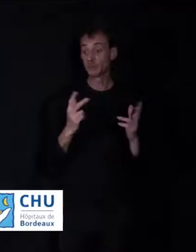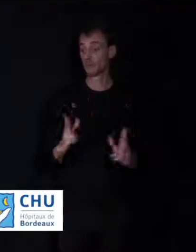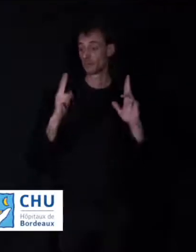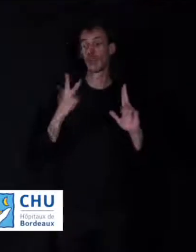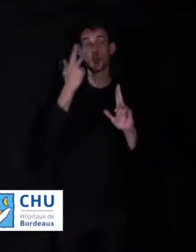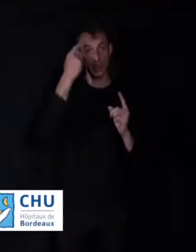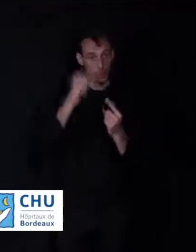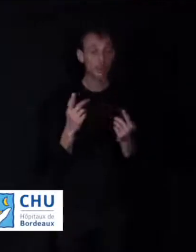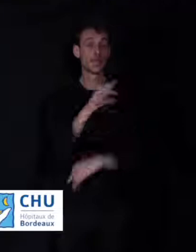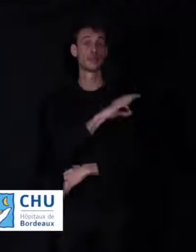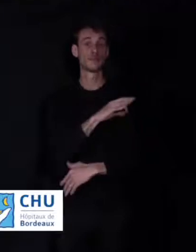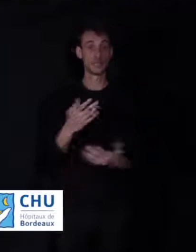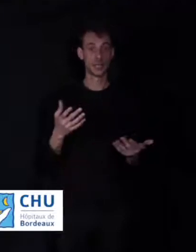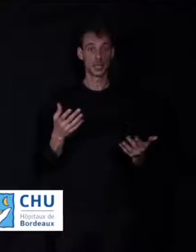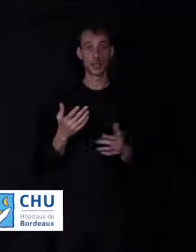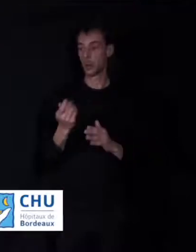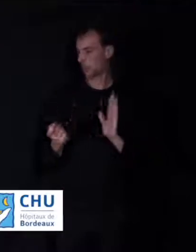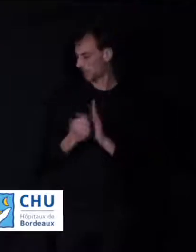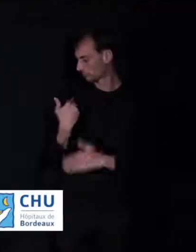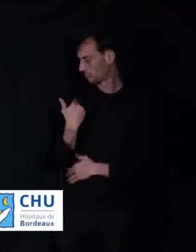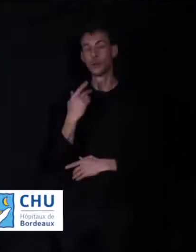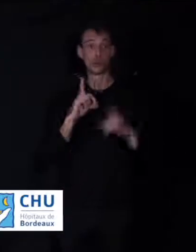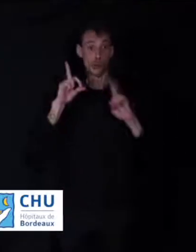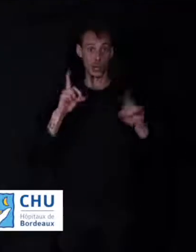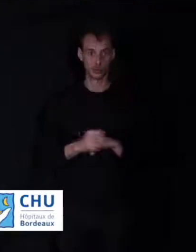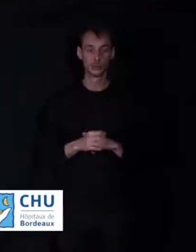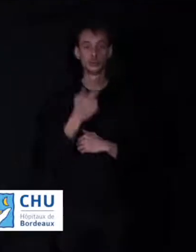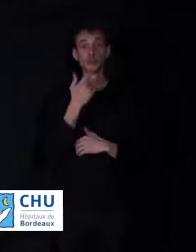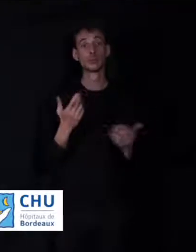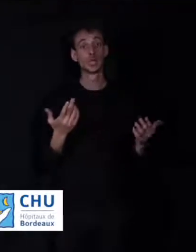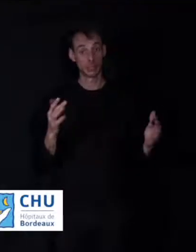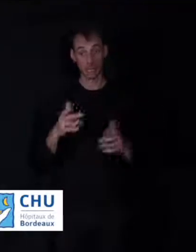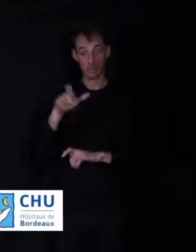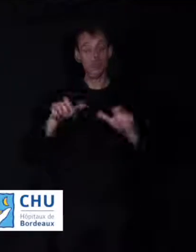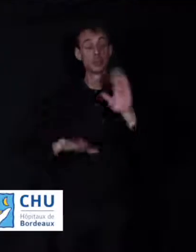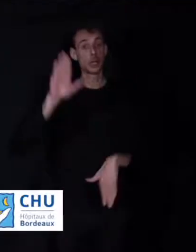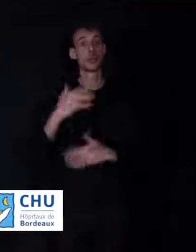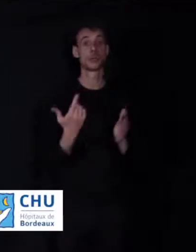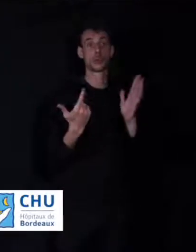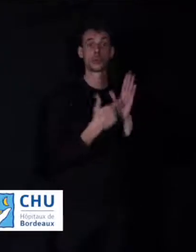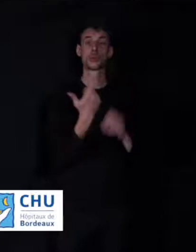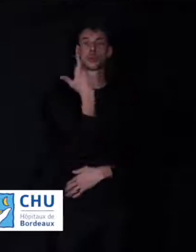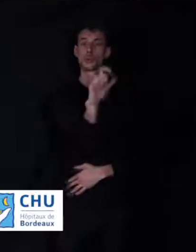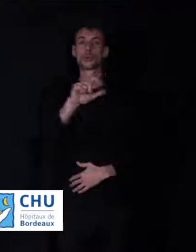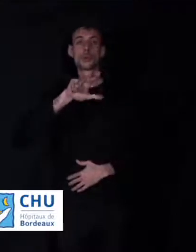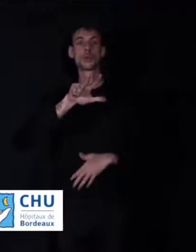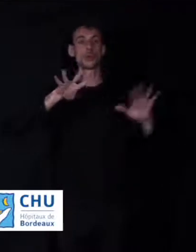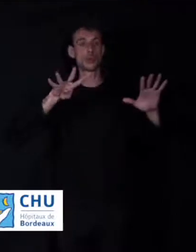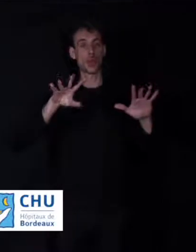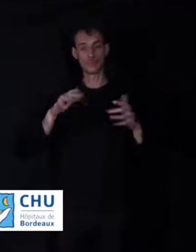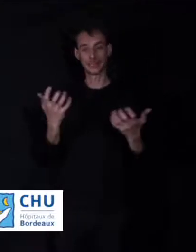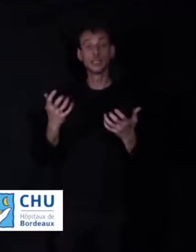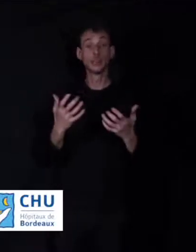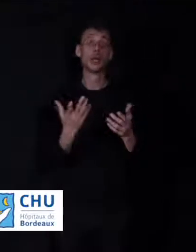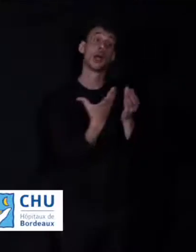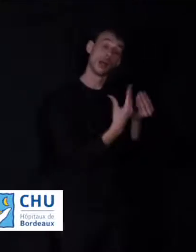en juillet. Au 7 décembre, on avait donc 239 candidats vaccins et 40 essais cliniques. Alors,